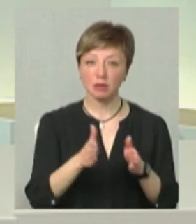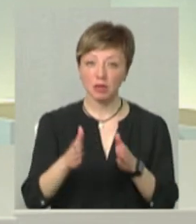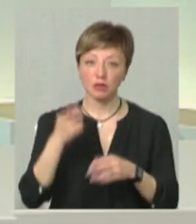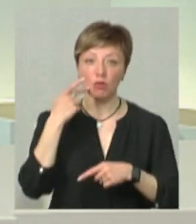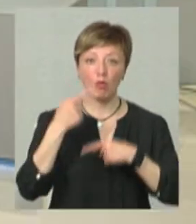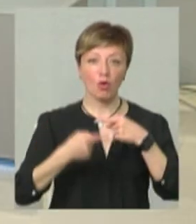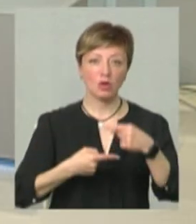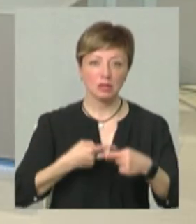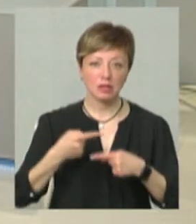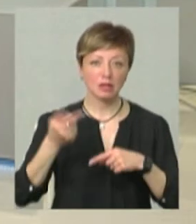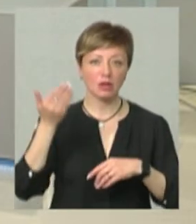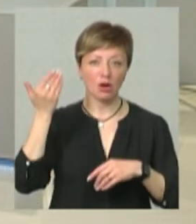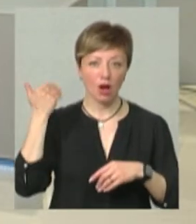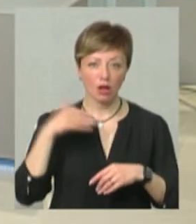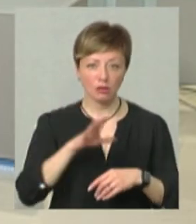постійно, так,